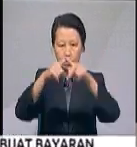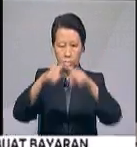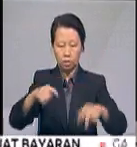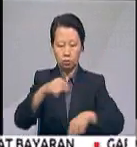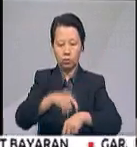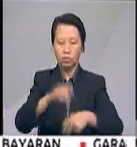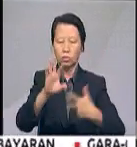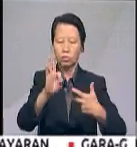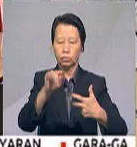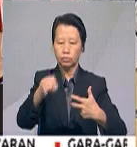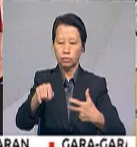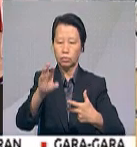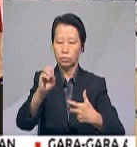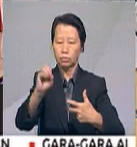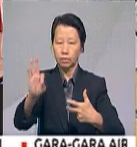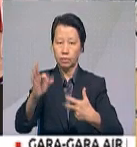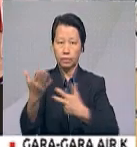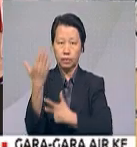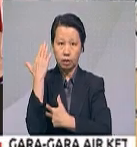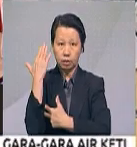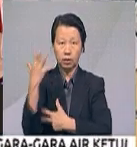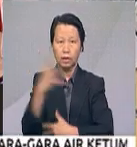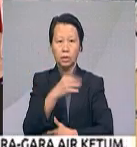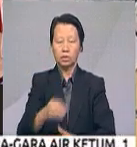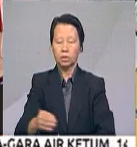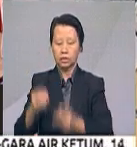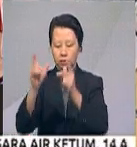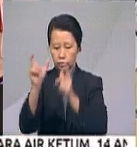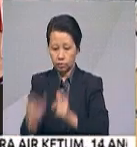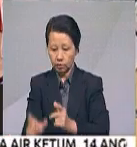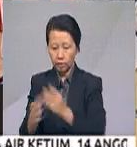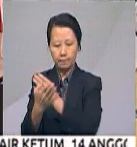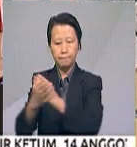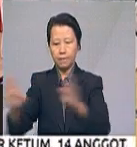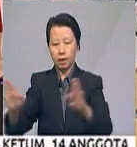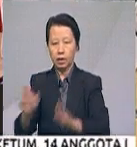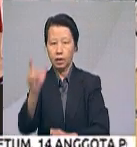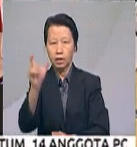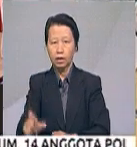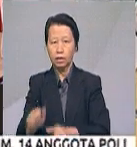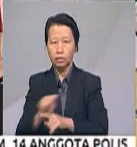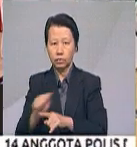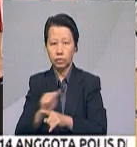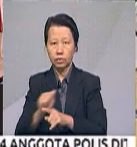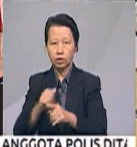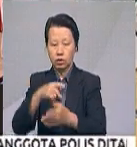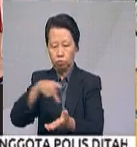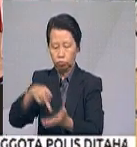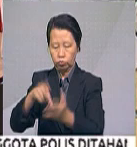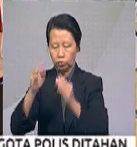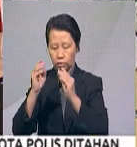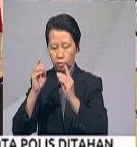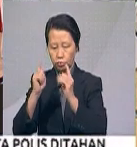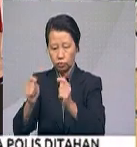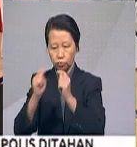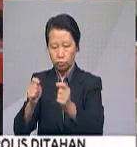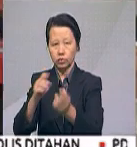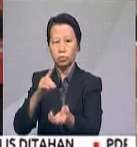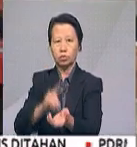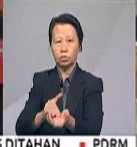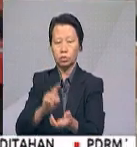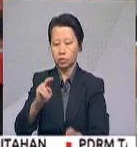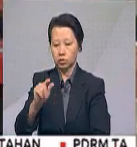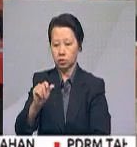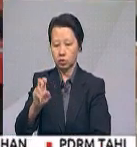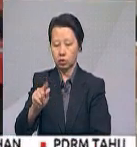pada 9.09 pagi. Sementara itu, calon bebas yang merupakan seorang pengasas pusat tuisyen, Dr. Ang Chuan Lok,